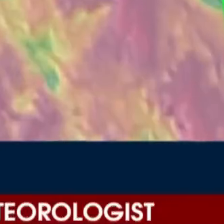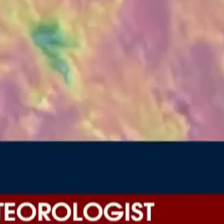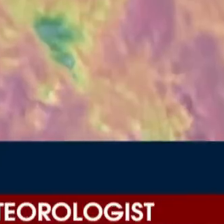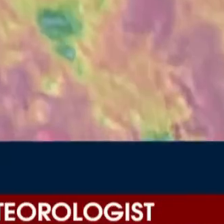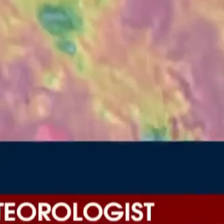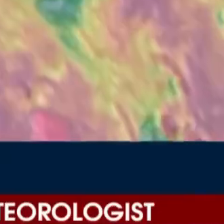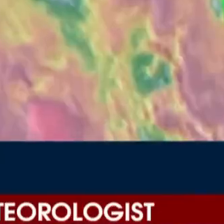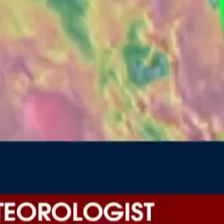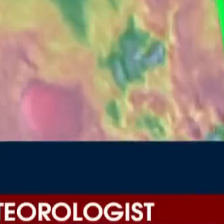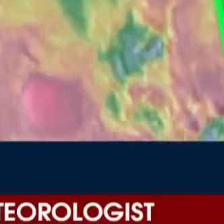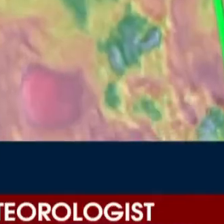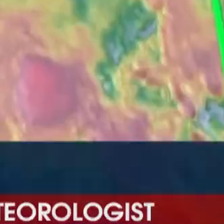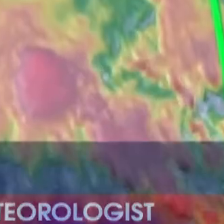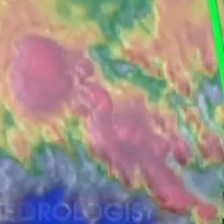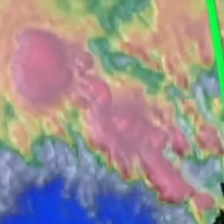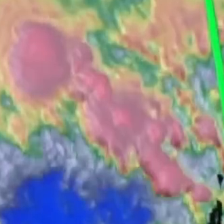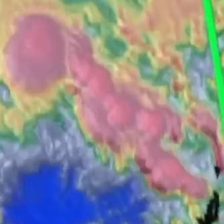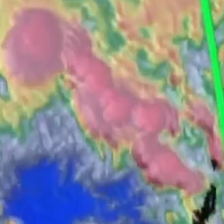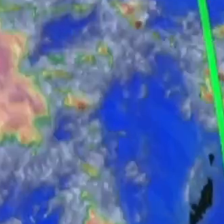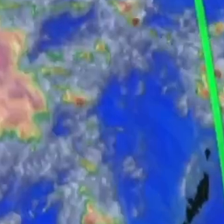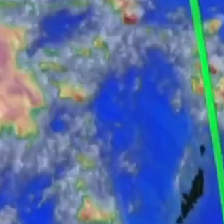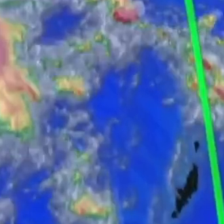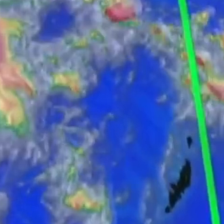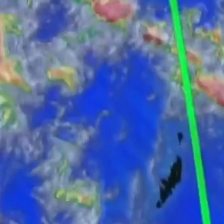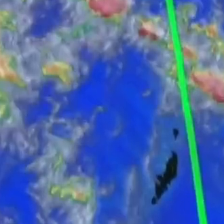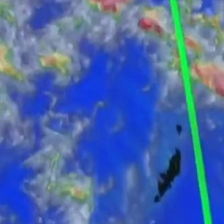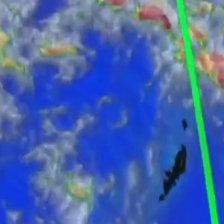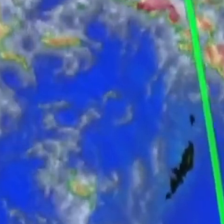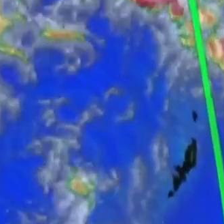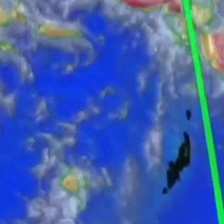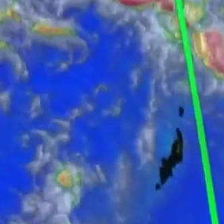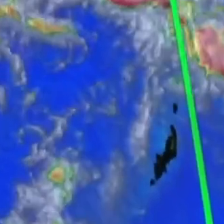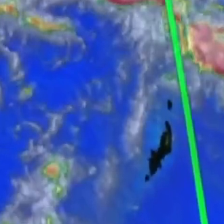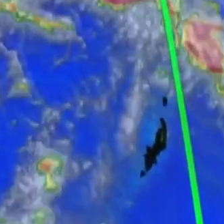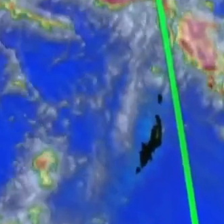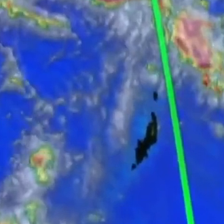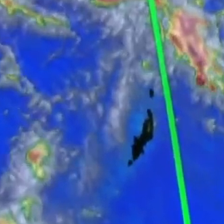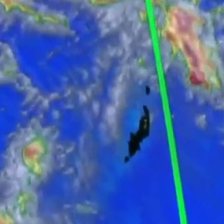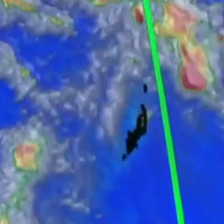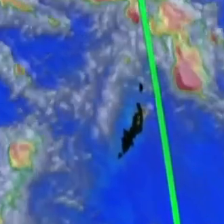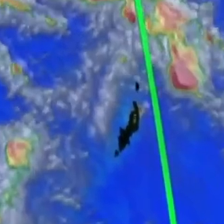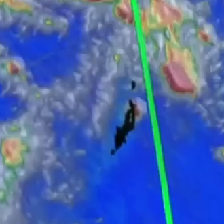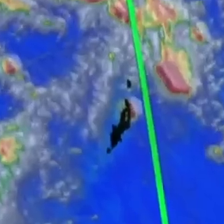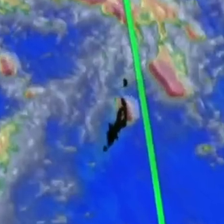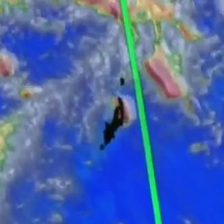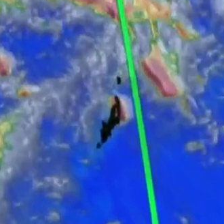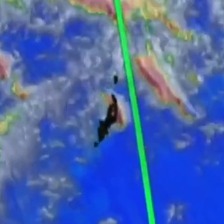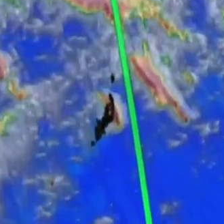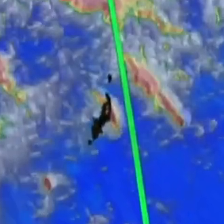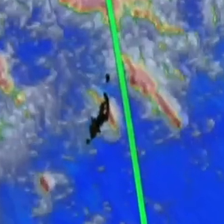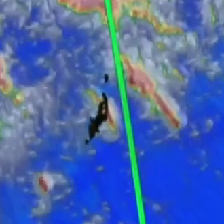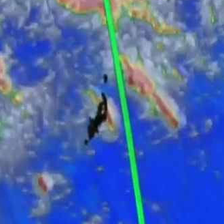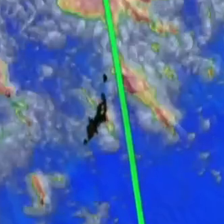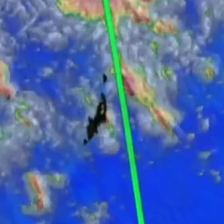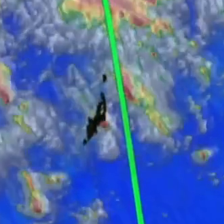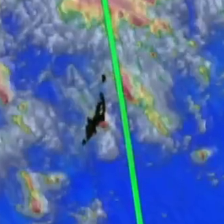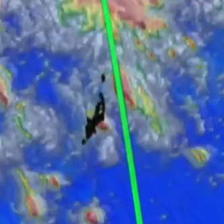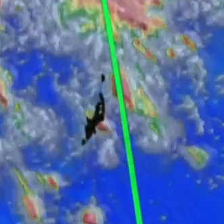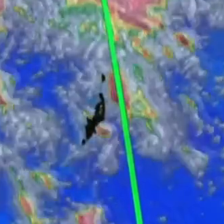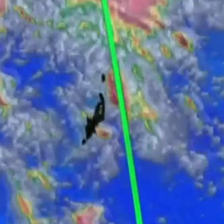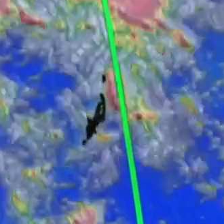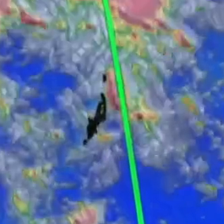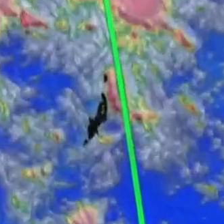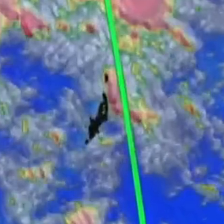area ang hilagang bahagi ng Mindanao at ulitong namataan sa Tanhay City dyan sa Negros Oriental. Sabi ng PAGASA,